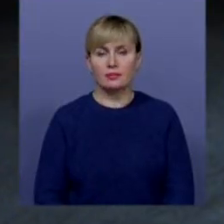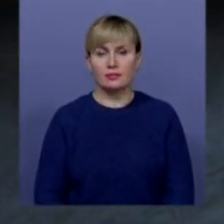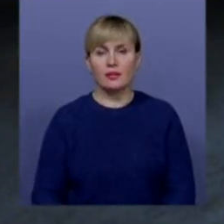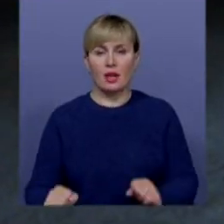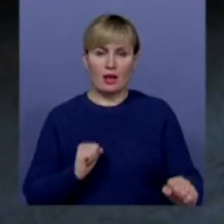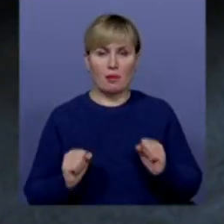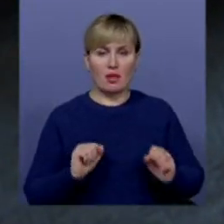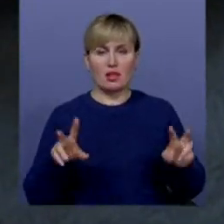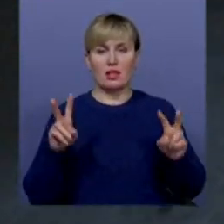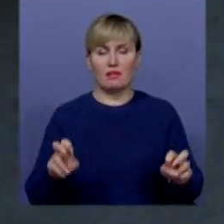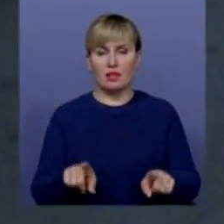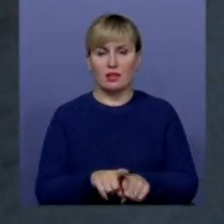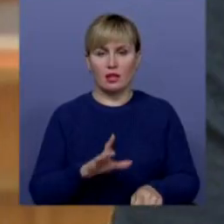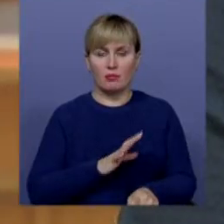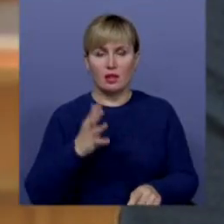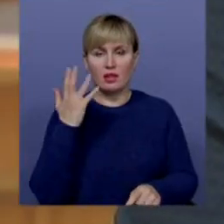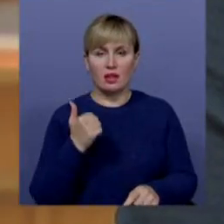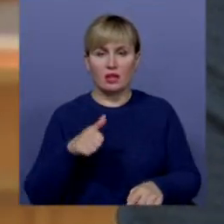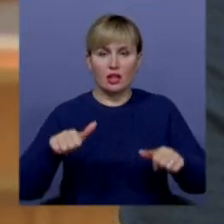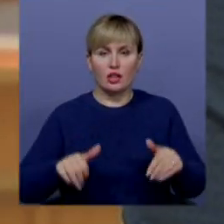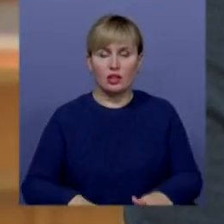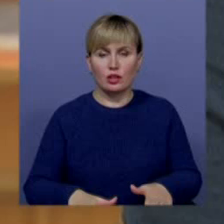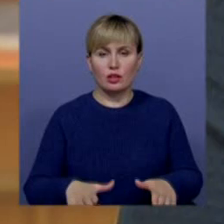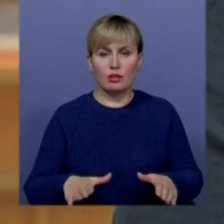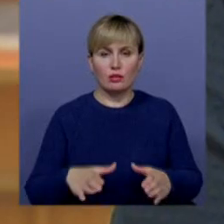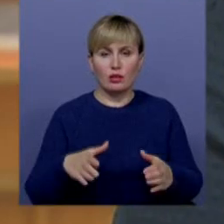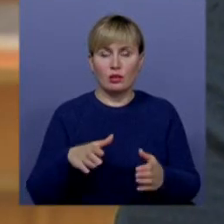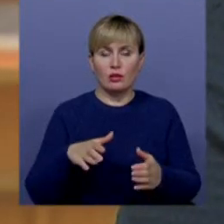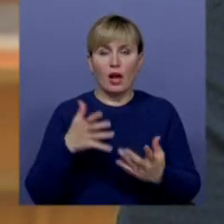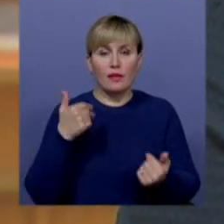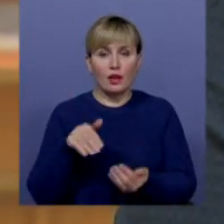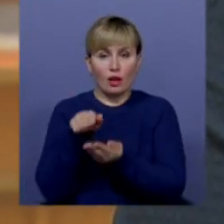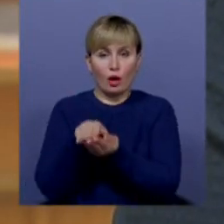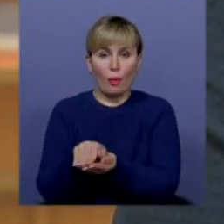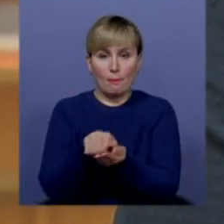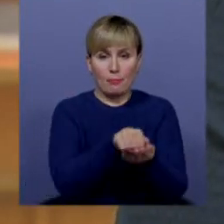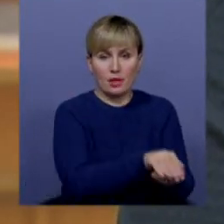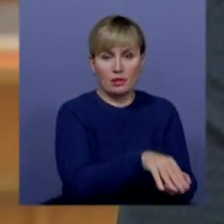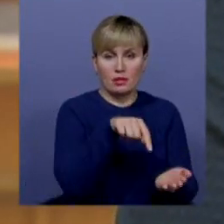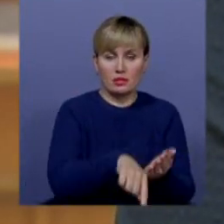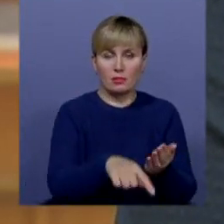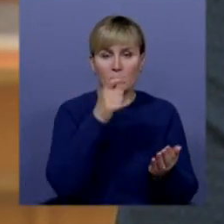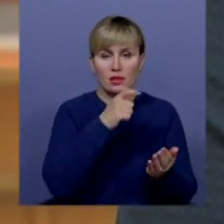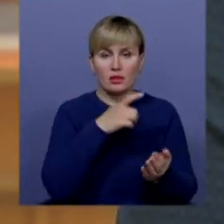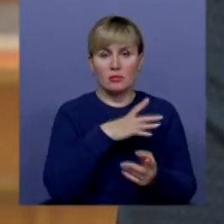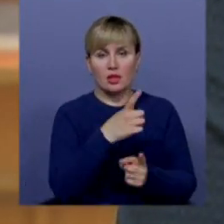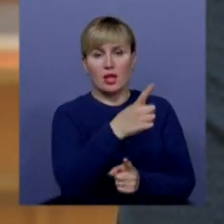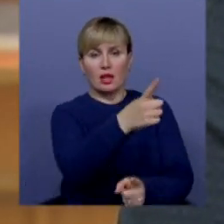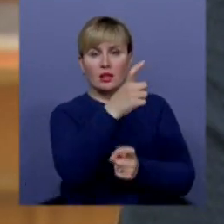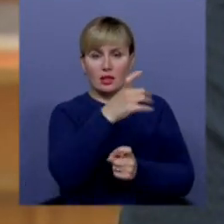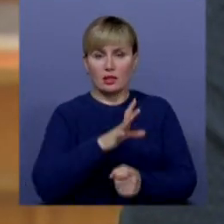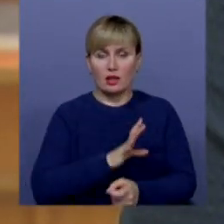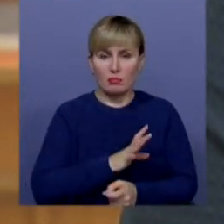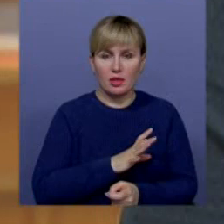Командир дивизии-то. Когда вынесли гроб с телом Панфилова, стоял эскадрон